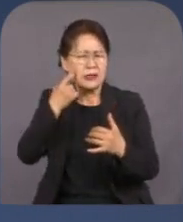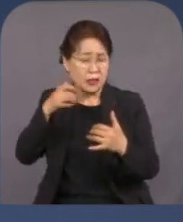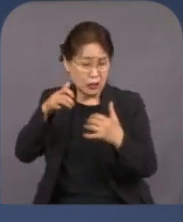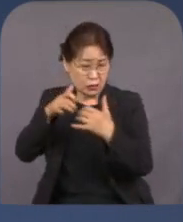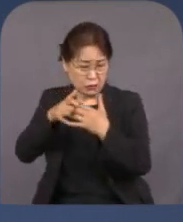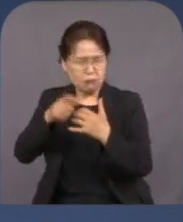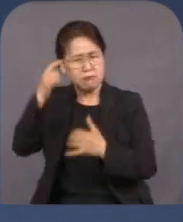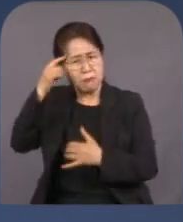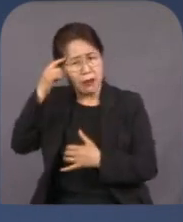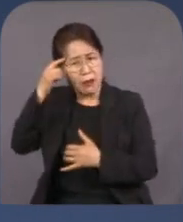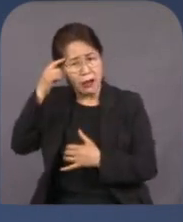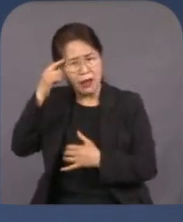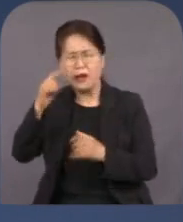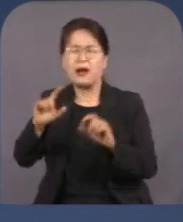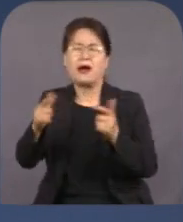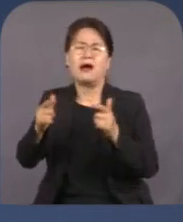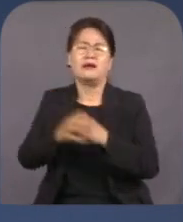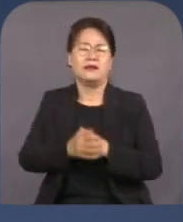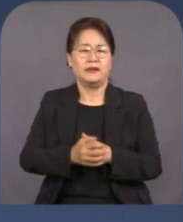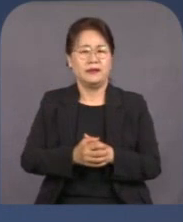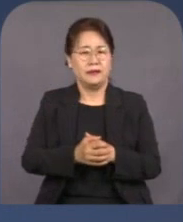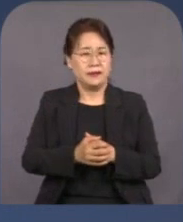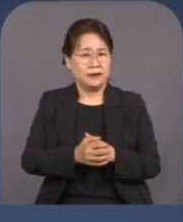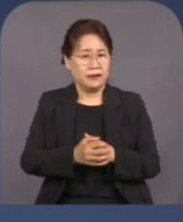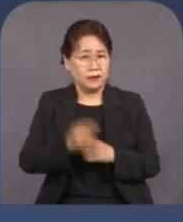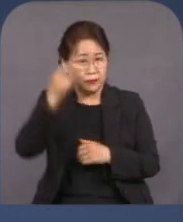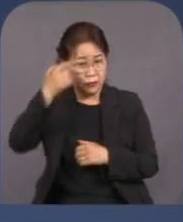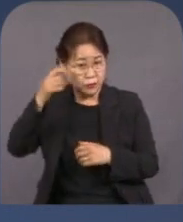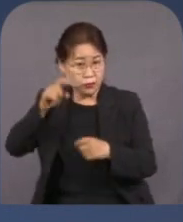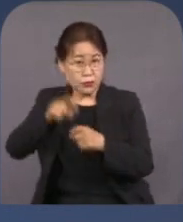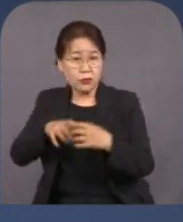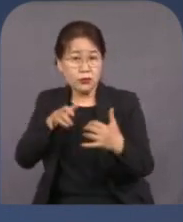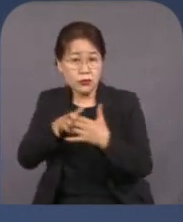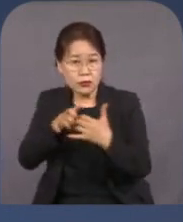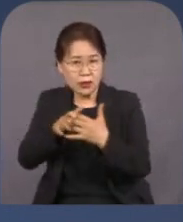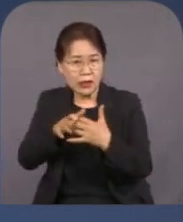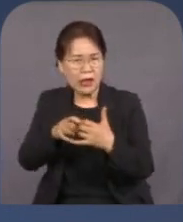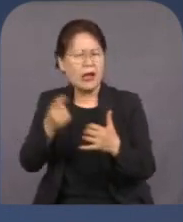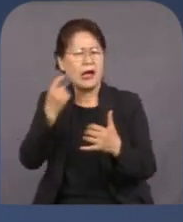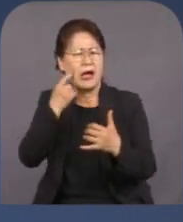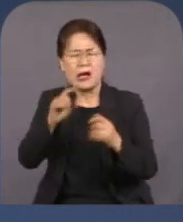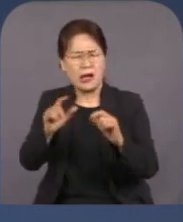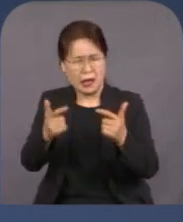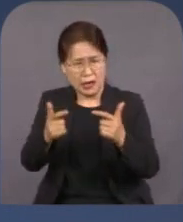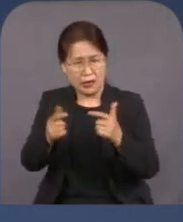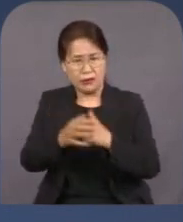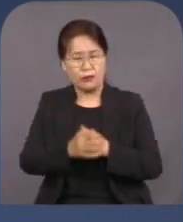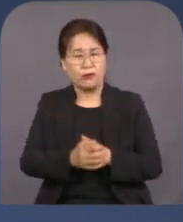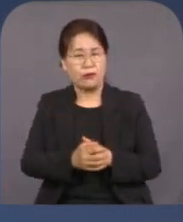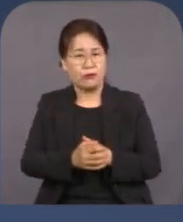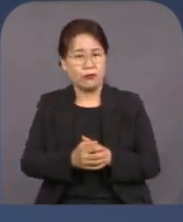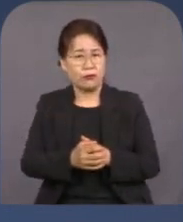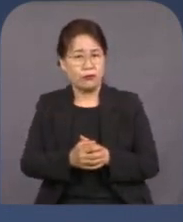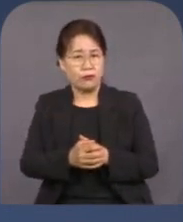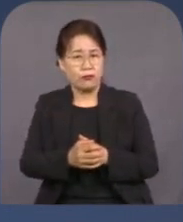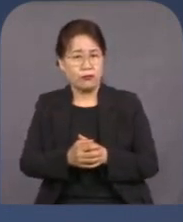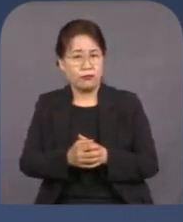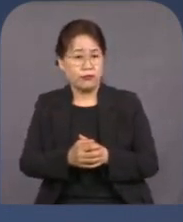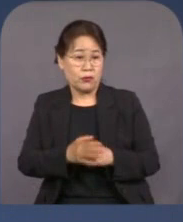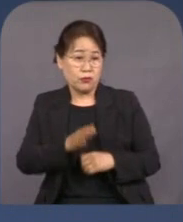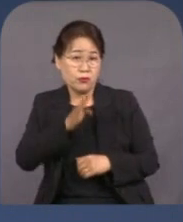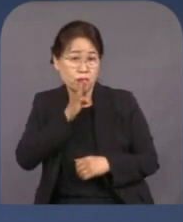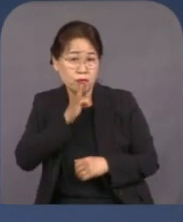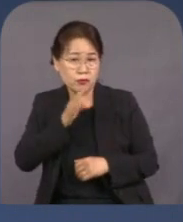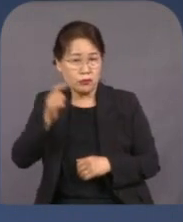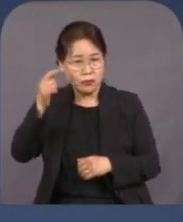생각합니다 그러나 여러분 영적인 전쟁은요 가상이 아닙니다 영적인 전쟁은